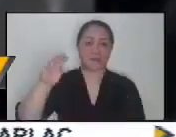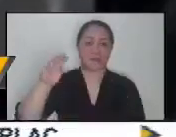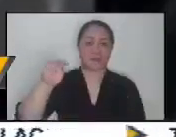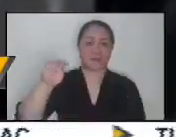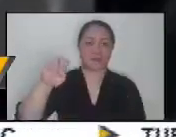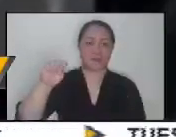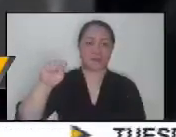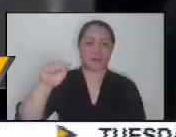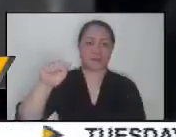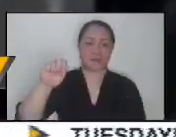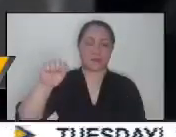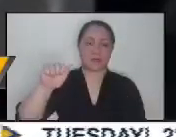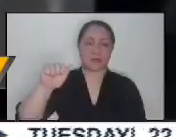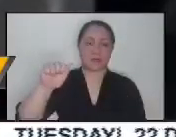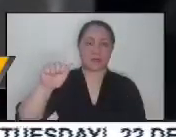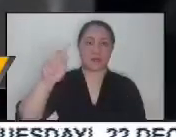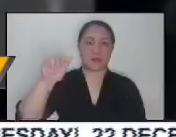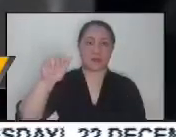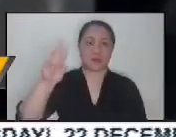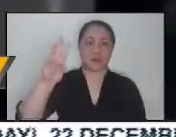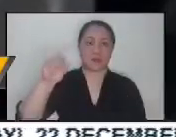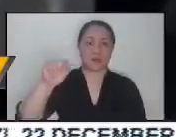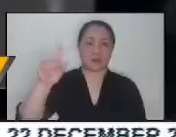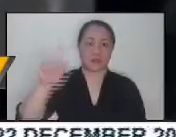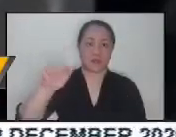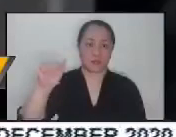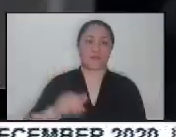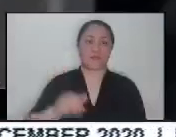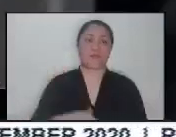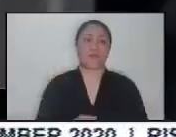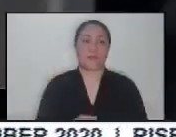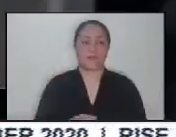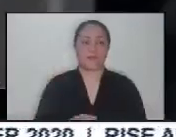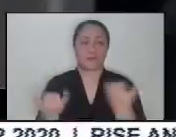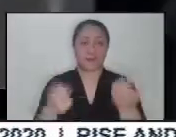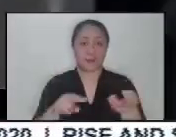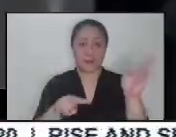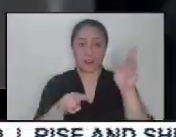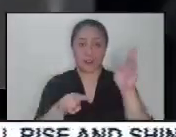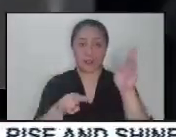at kerosene, habang nasa pang-apat na linggo naman ang pagtaas ng presyo sa gasoline.